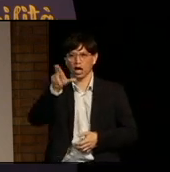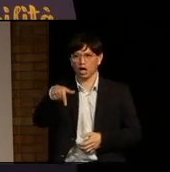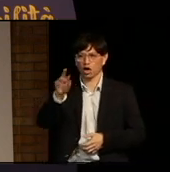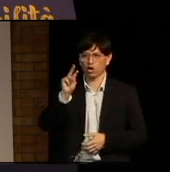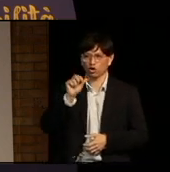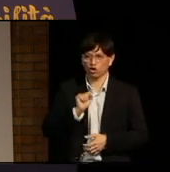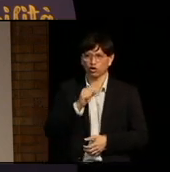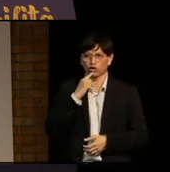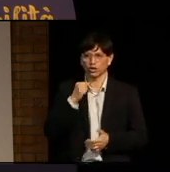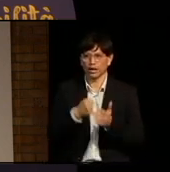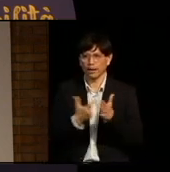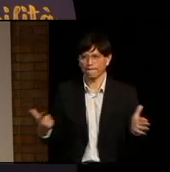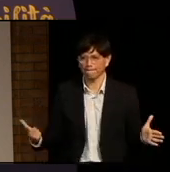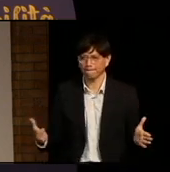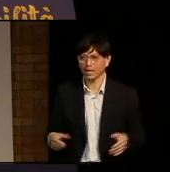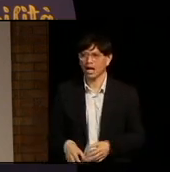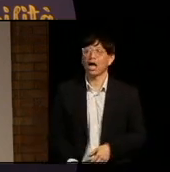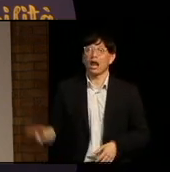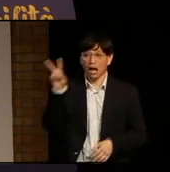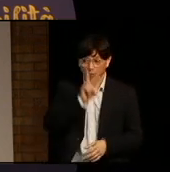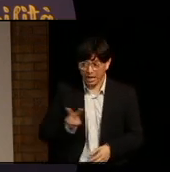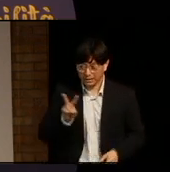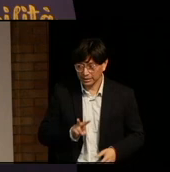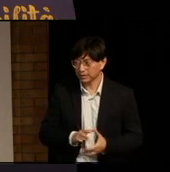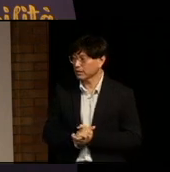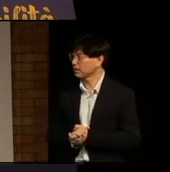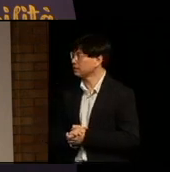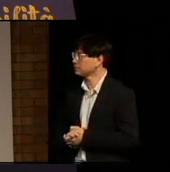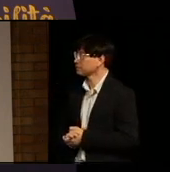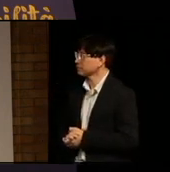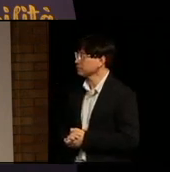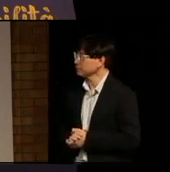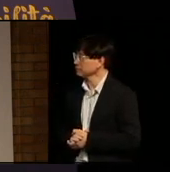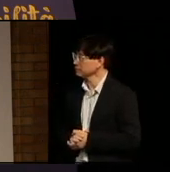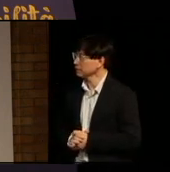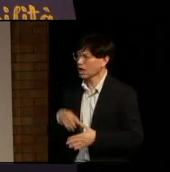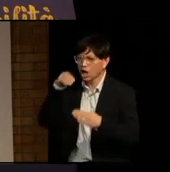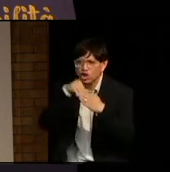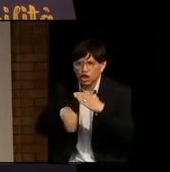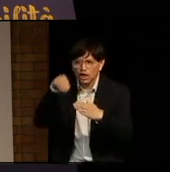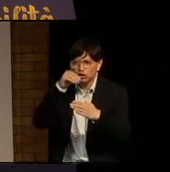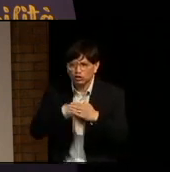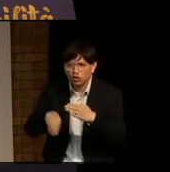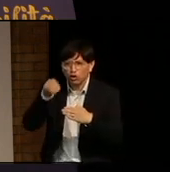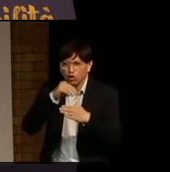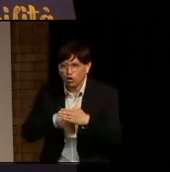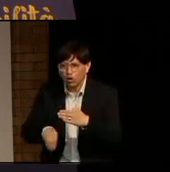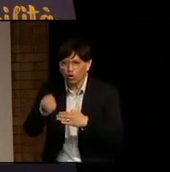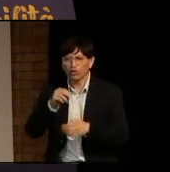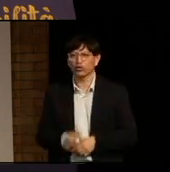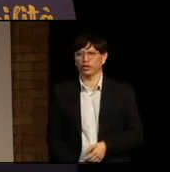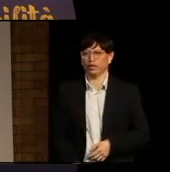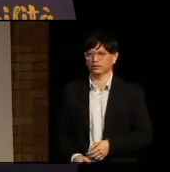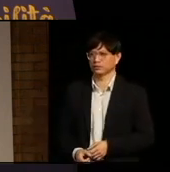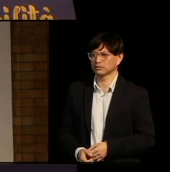fondamentale è l'autenticità cioè un rischio qual è quello di poterci nascondere dietro il nostro ruolo di catechisti